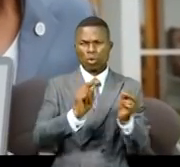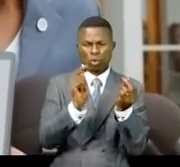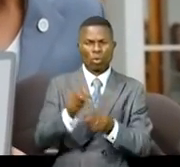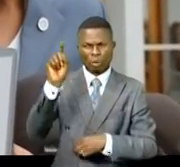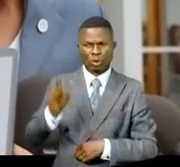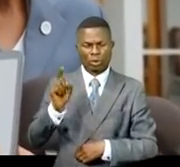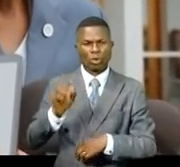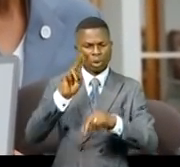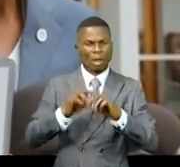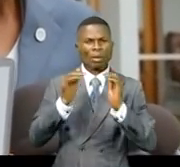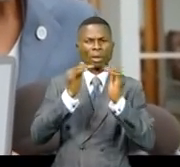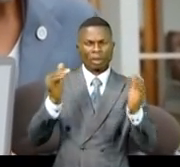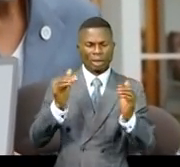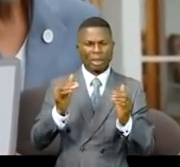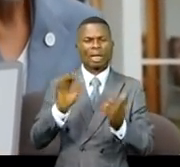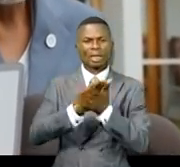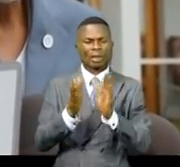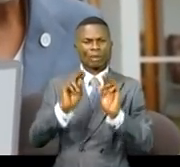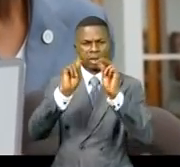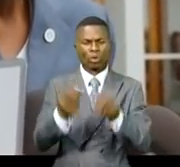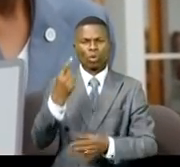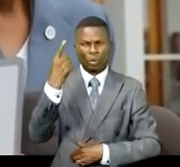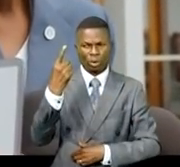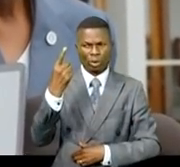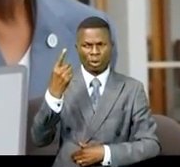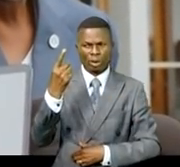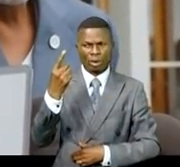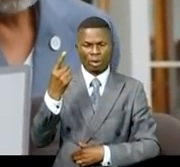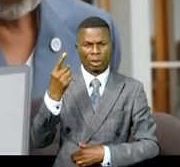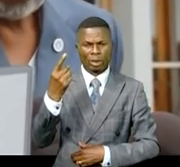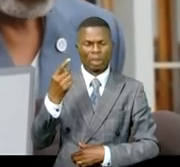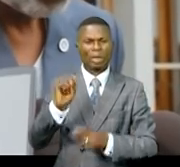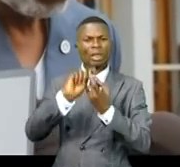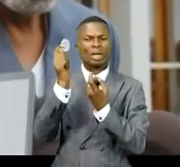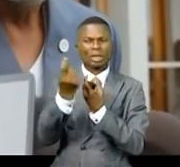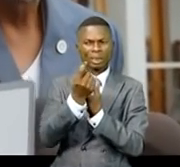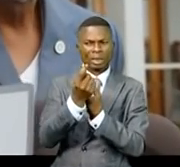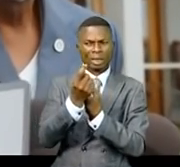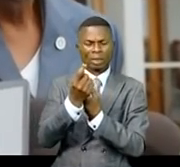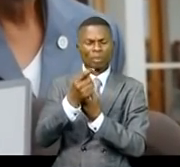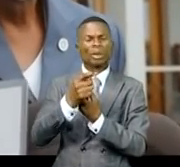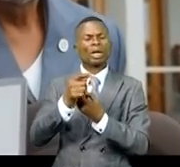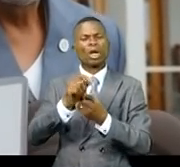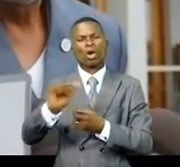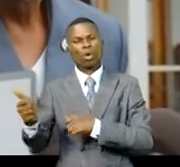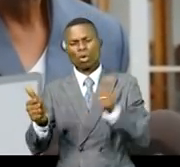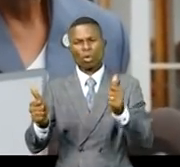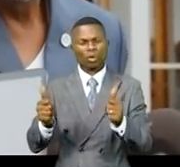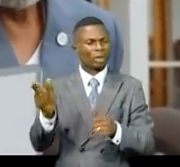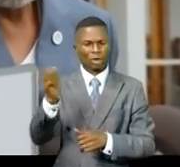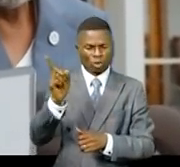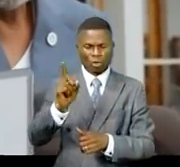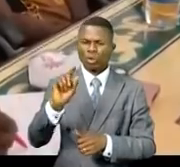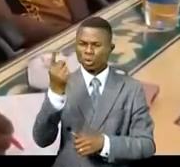absolument s'épanouir dans l'unité, parce qu'il n'y a aucune tribu qui va chasser l'autre de la province du